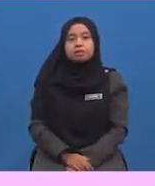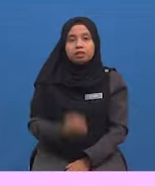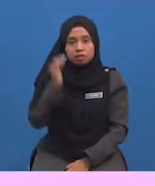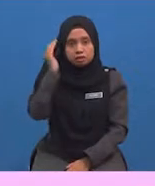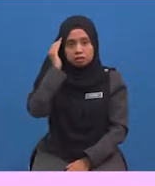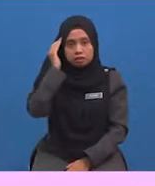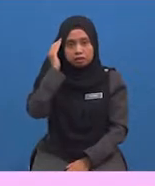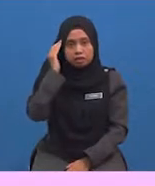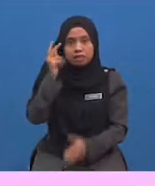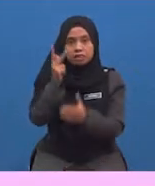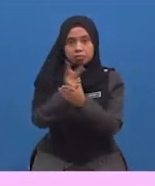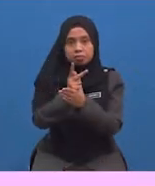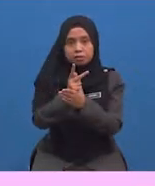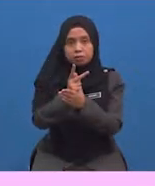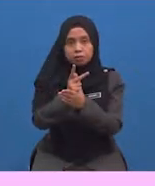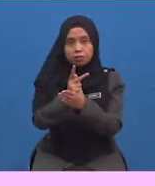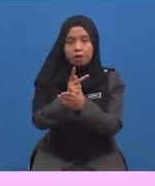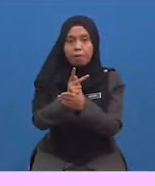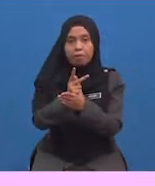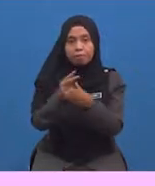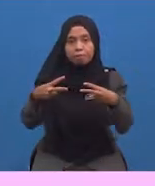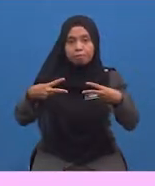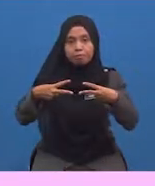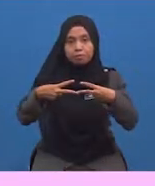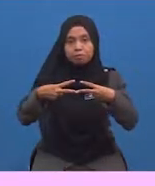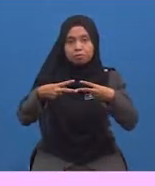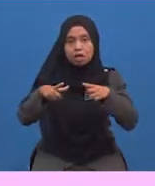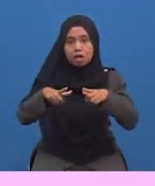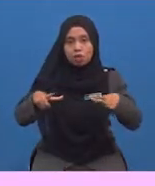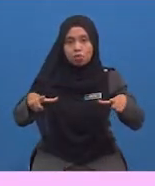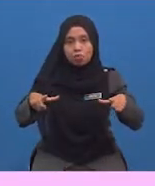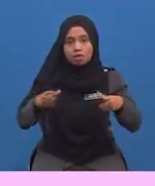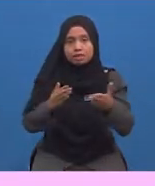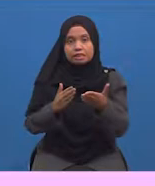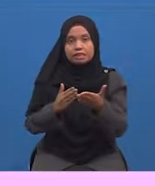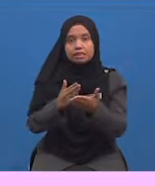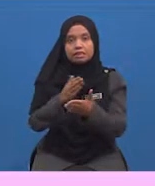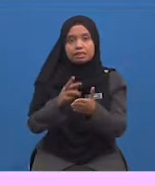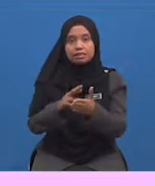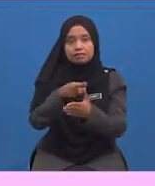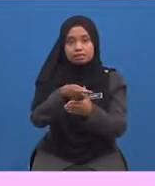Diketahui, isi padu prisma ialah luas keratan rentas darab tinggi.